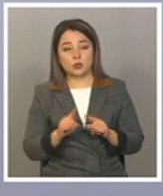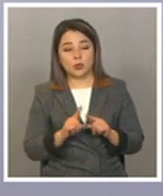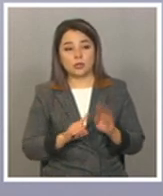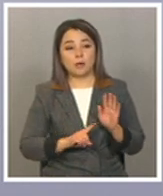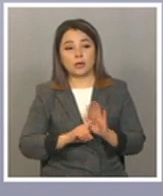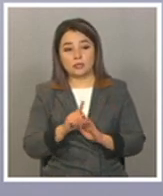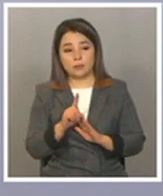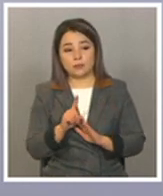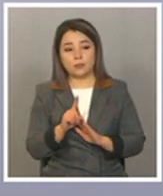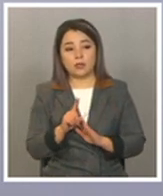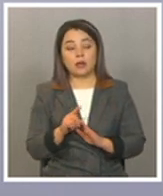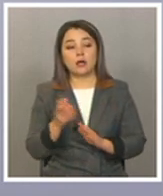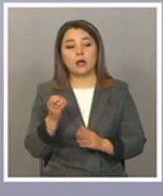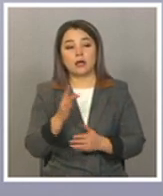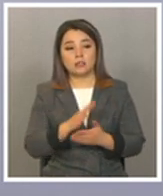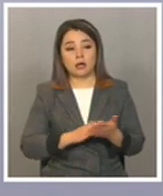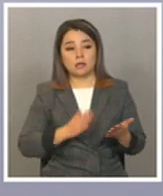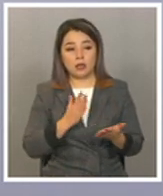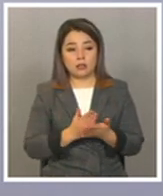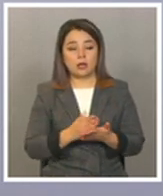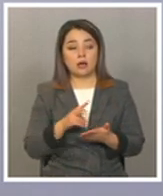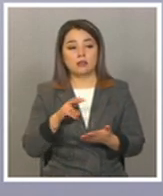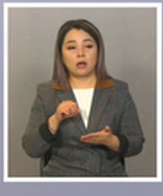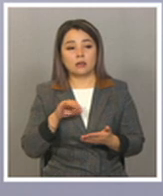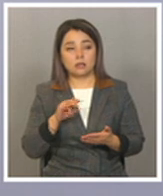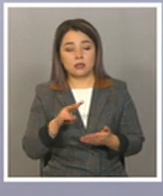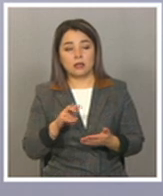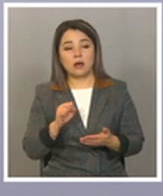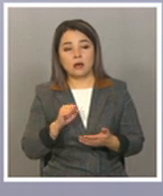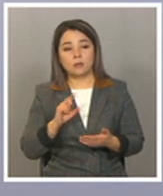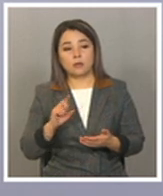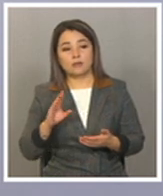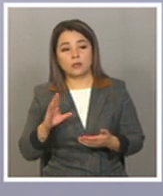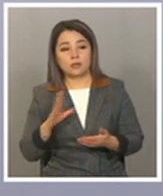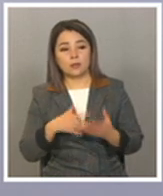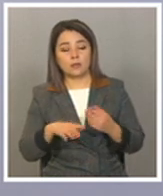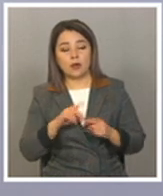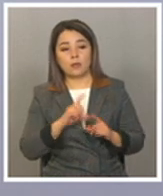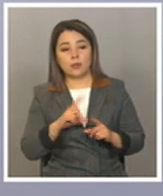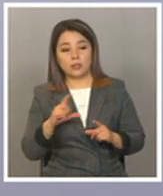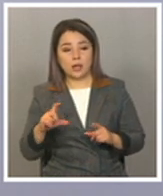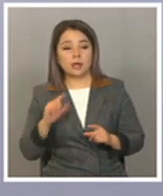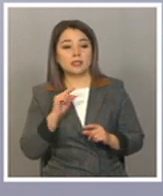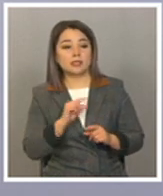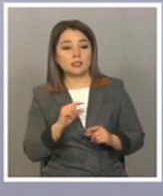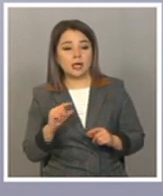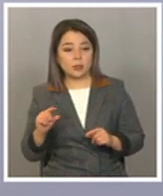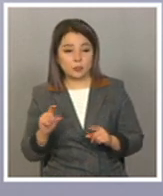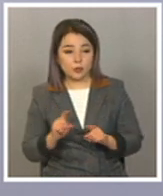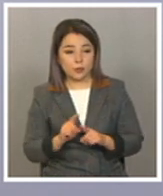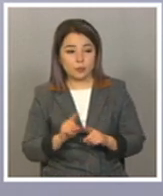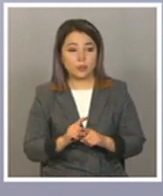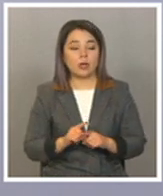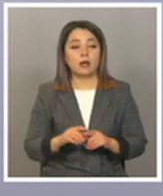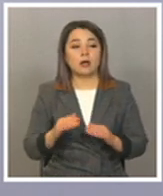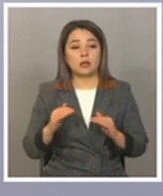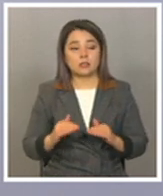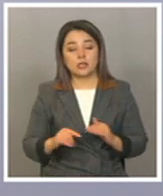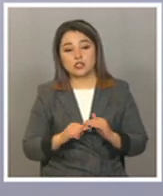басталып, ары қарай латын әрптерінің бас әрптері, кіші әрптері, астын